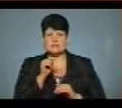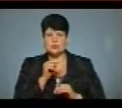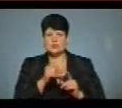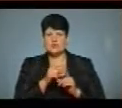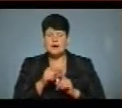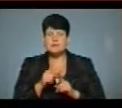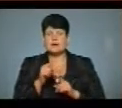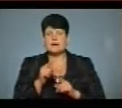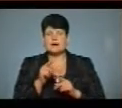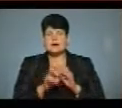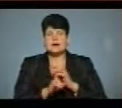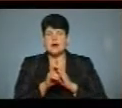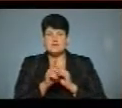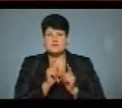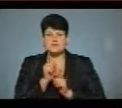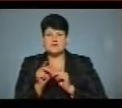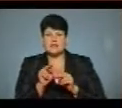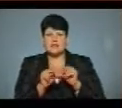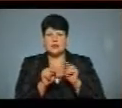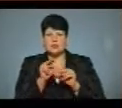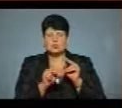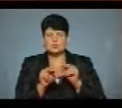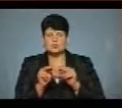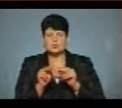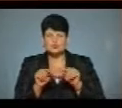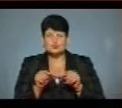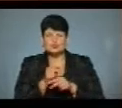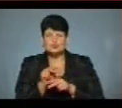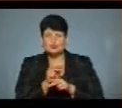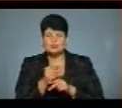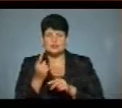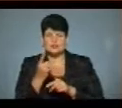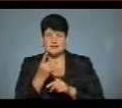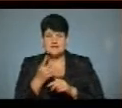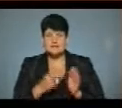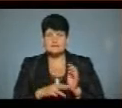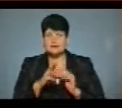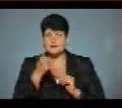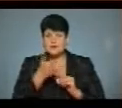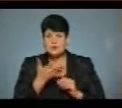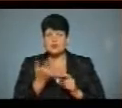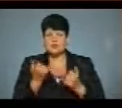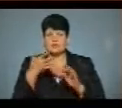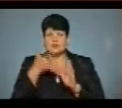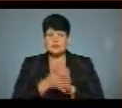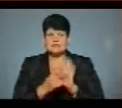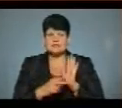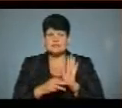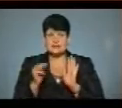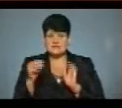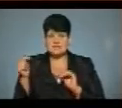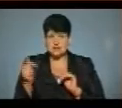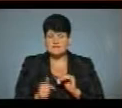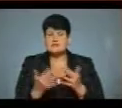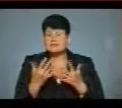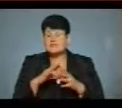словами, храм реконструюють вперше за 73 роки. На відбудову костелу на сьогодні витратили 70 тисяч гривень.